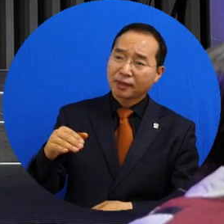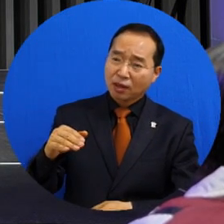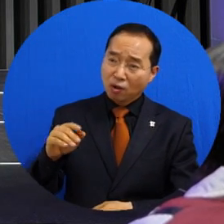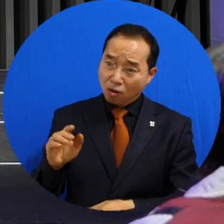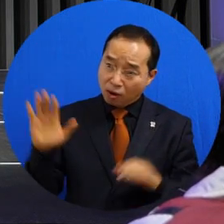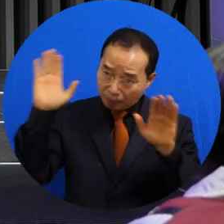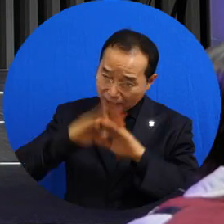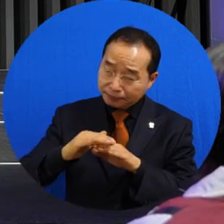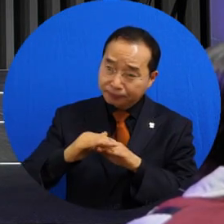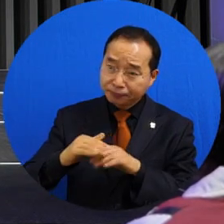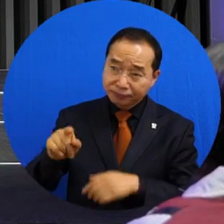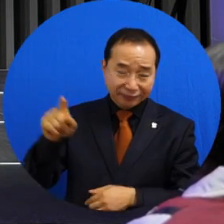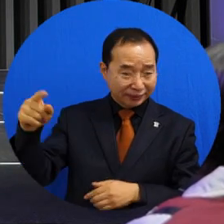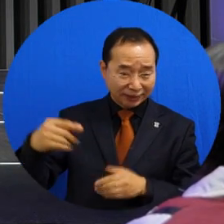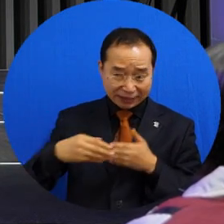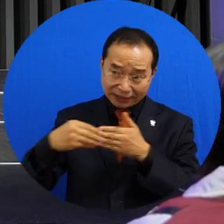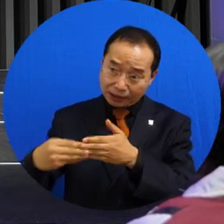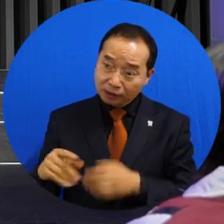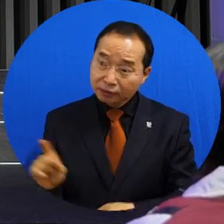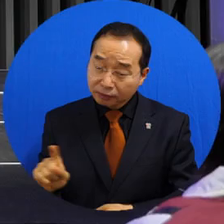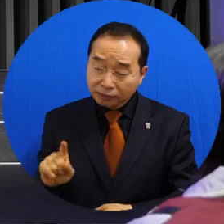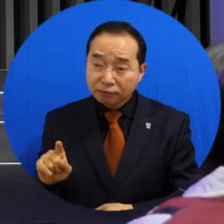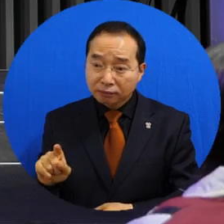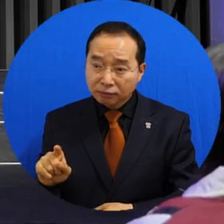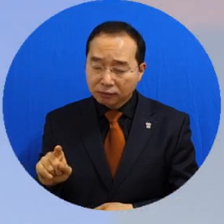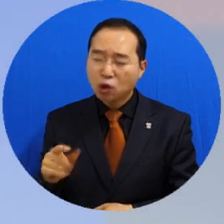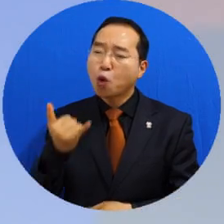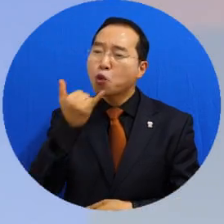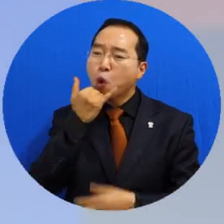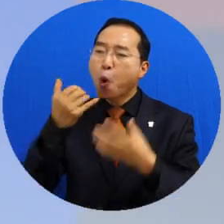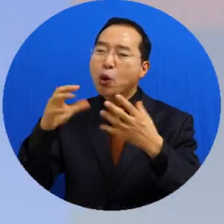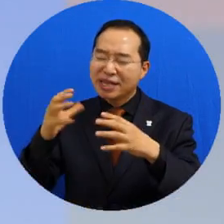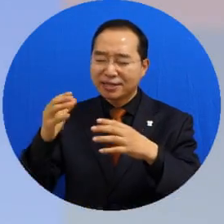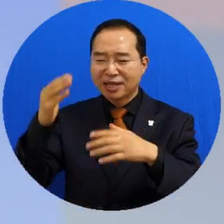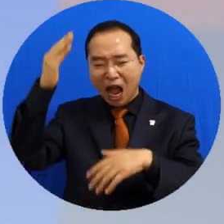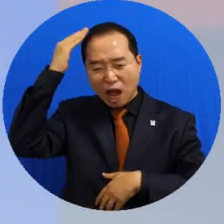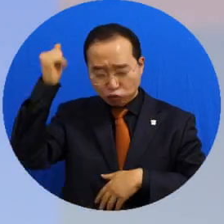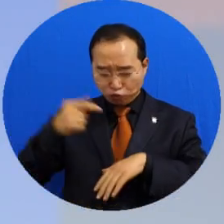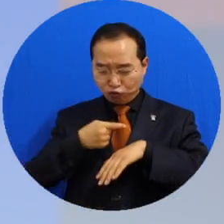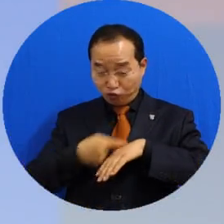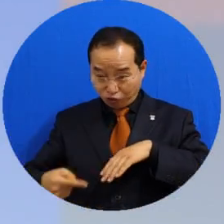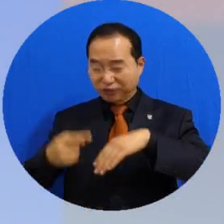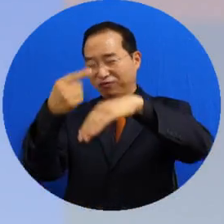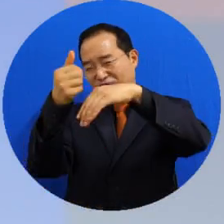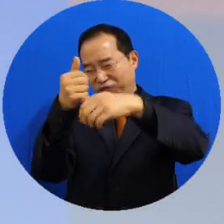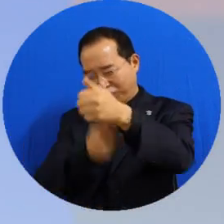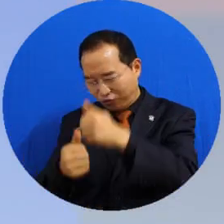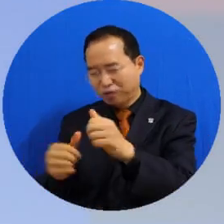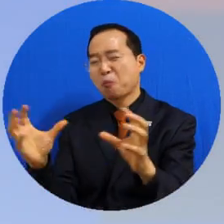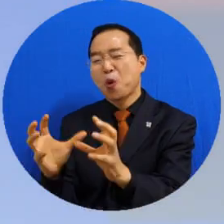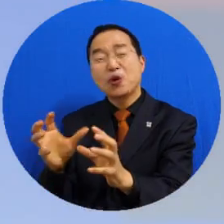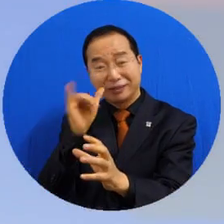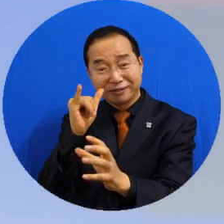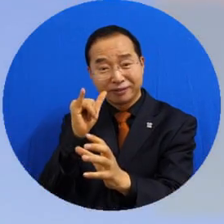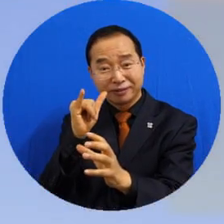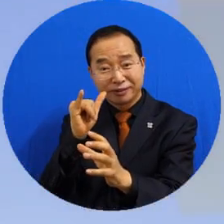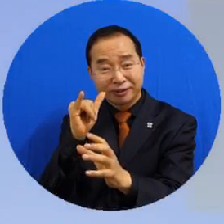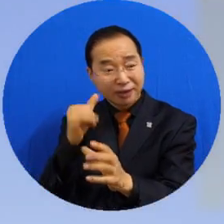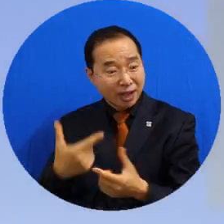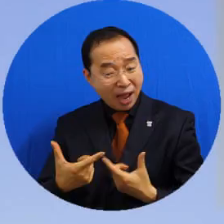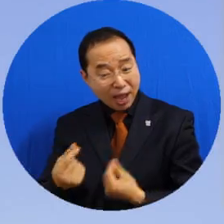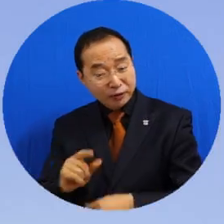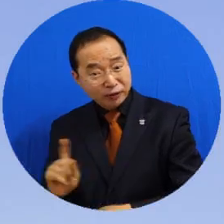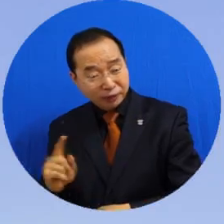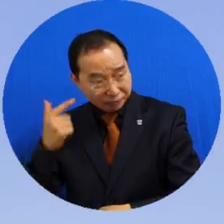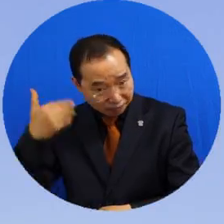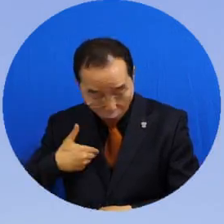밤에 함부르크에 있는 독일 후손들이 독일 한인 후손들이 모이는 자리가 있다. 같이 가볼래?